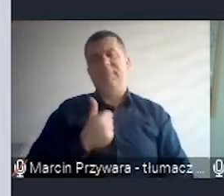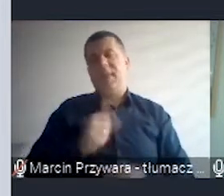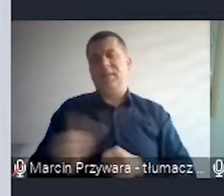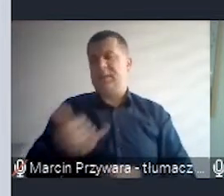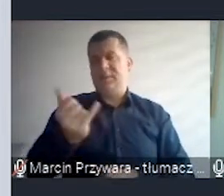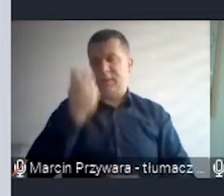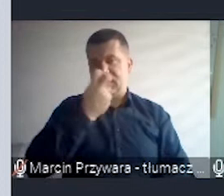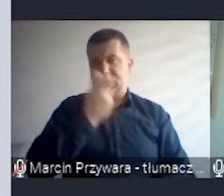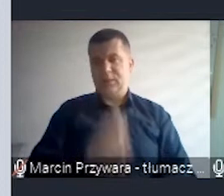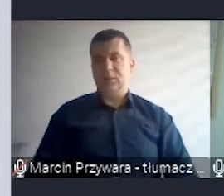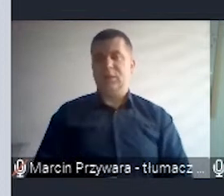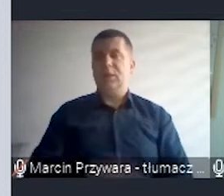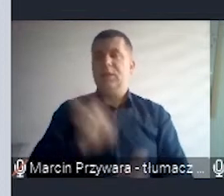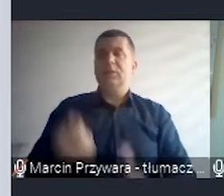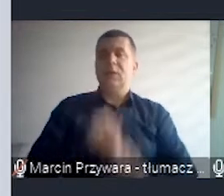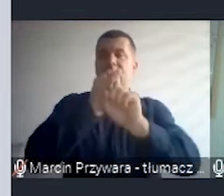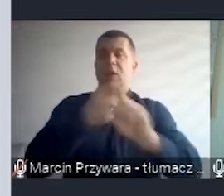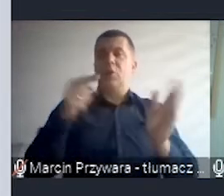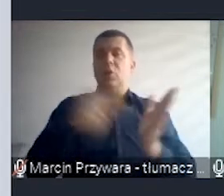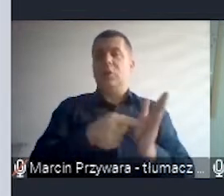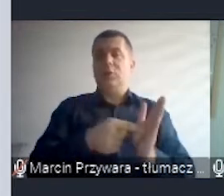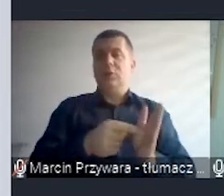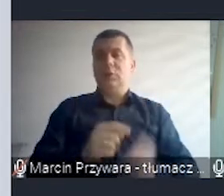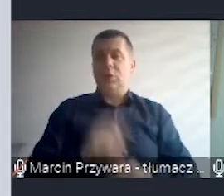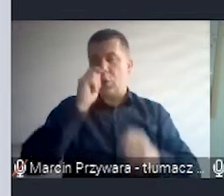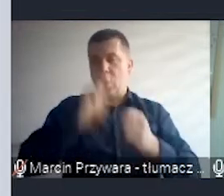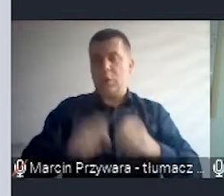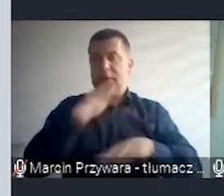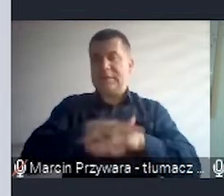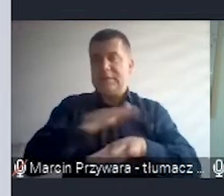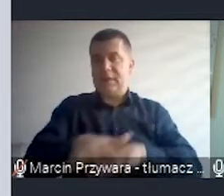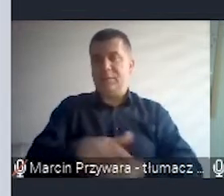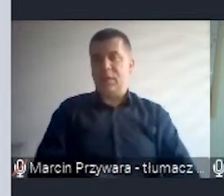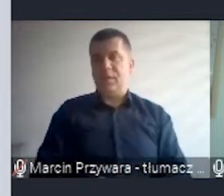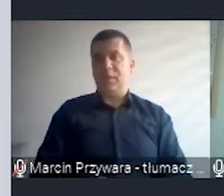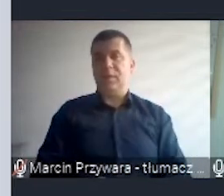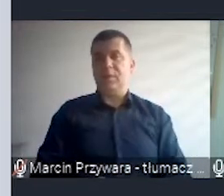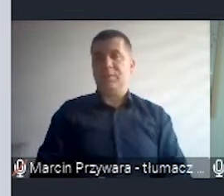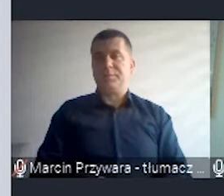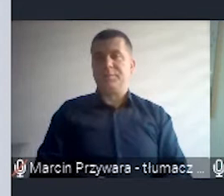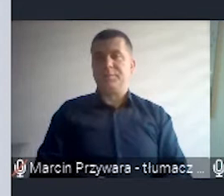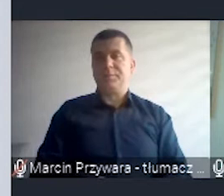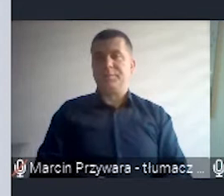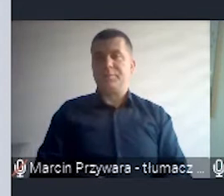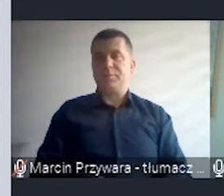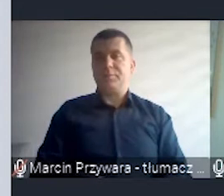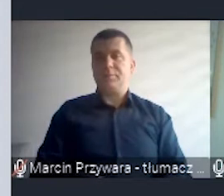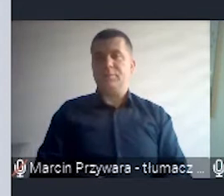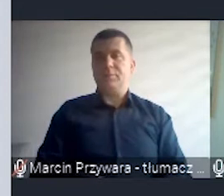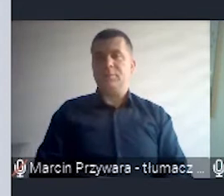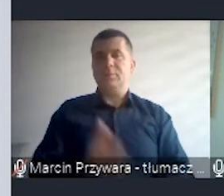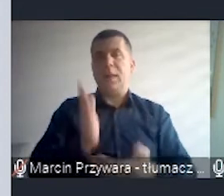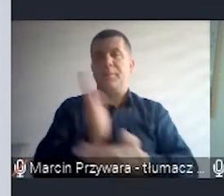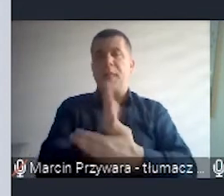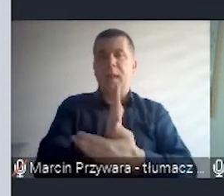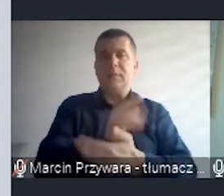interesuje. Zawieszenie dotyczy kontroli systemowych, czyli takich, które odbywają się